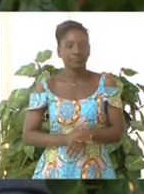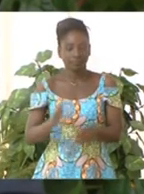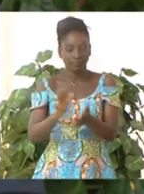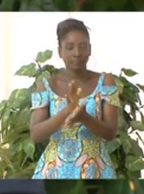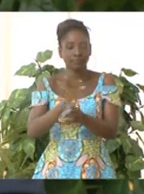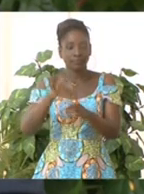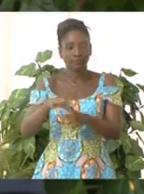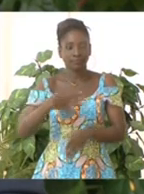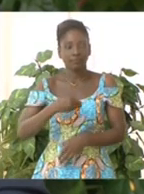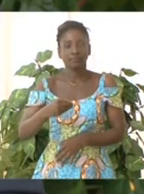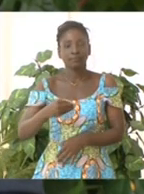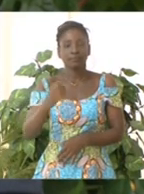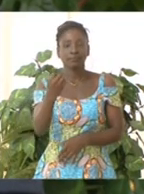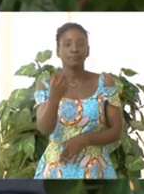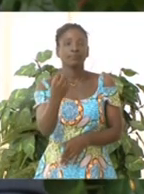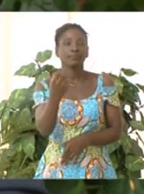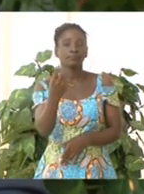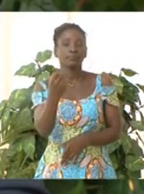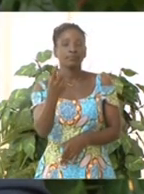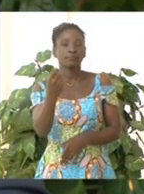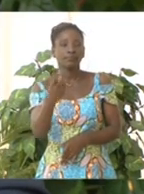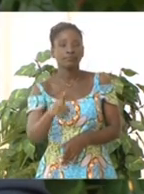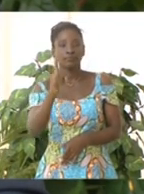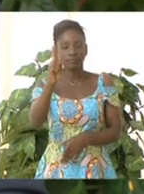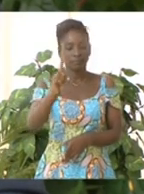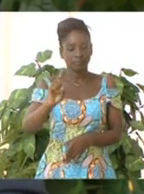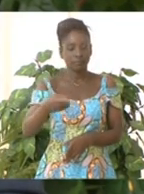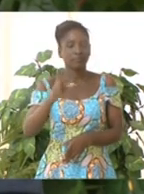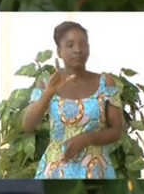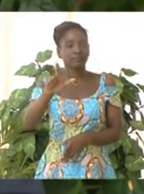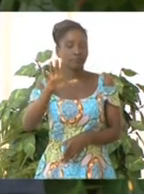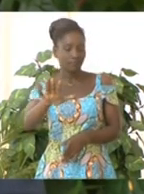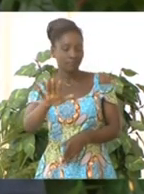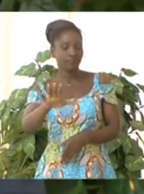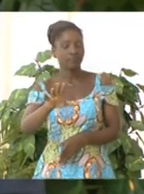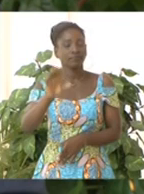Bulletin blanc, 11, soit 1,25%.